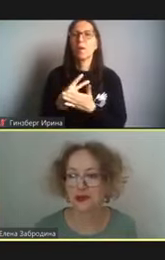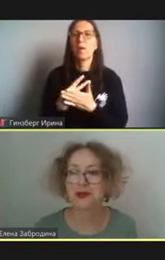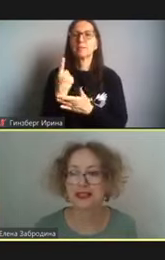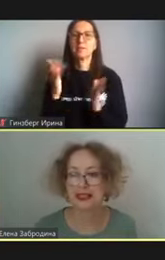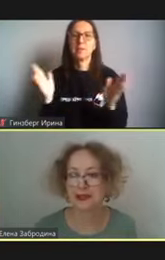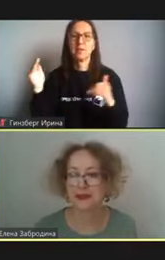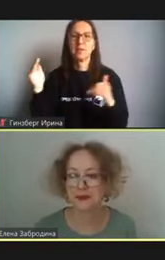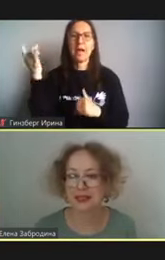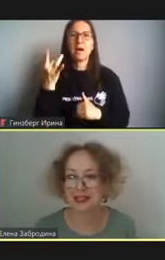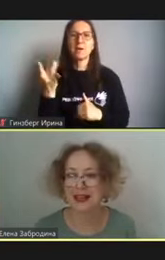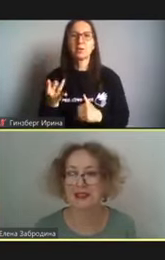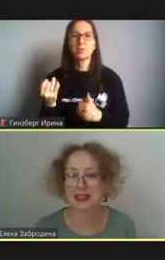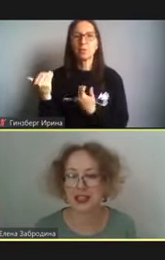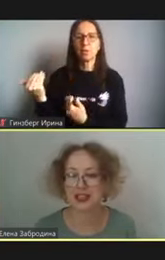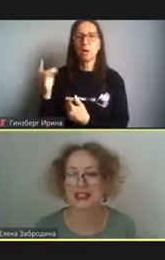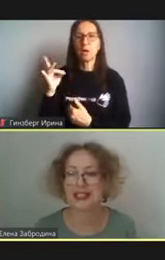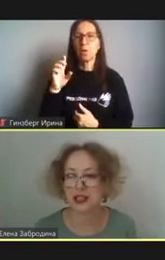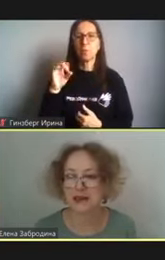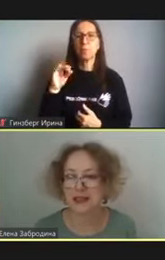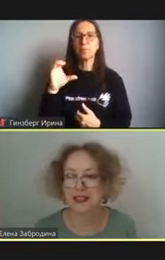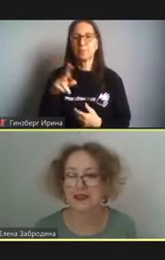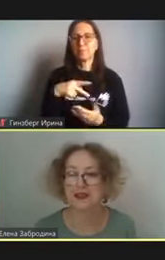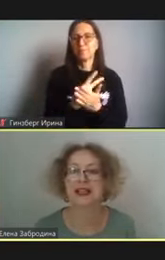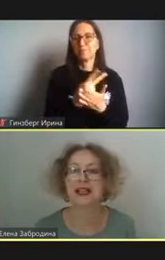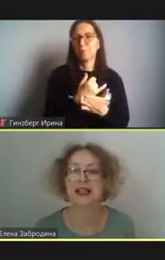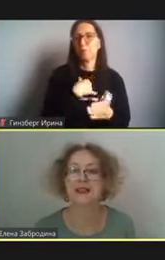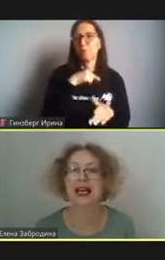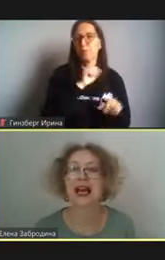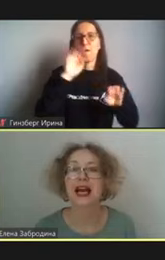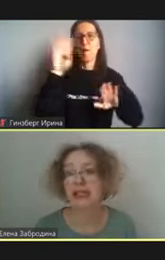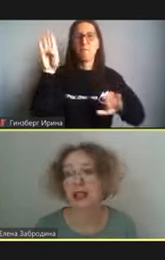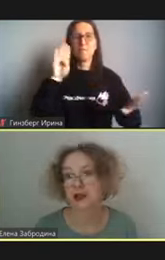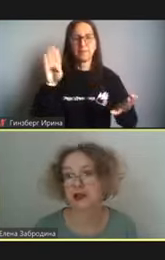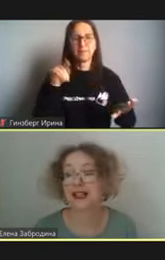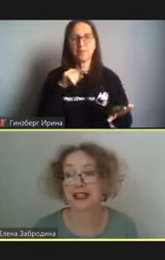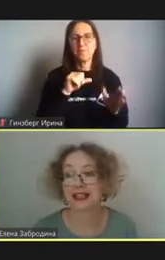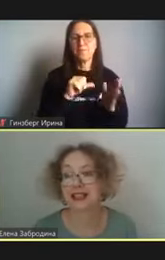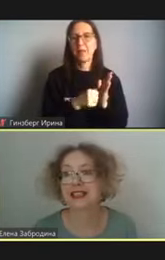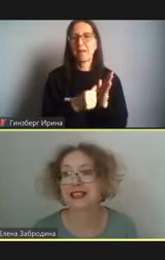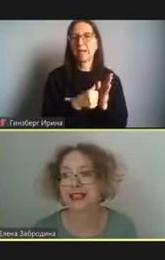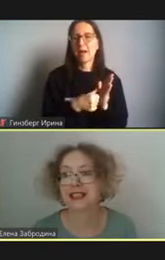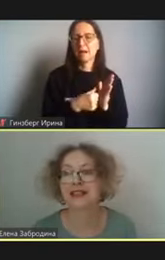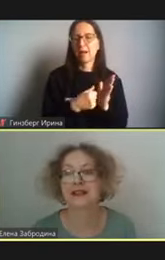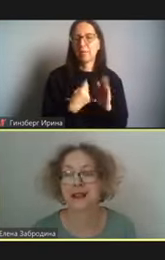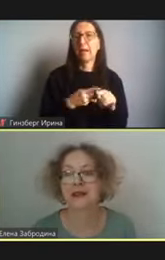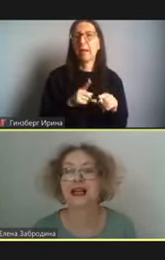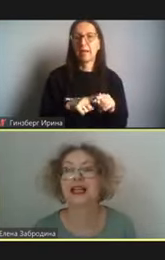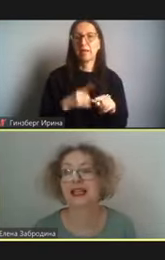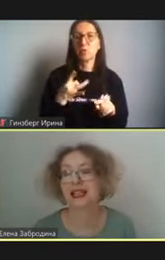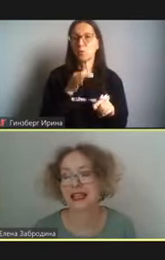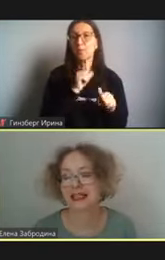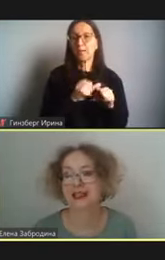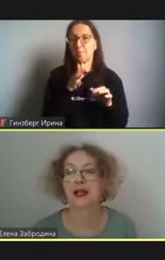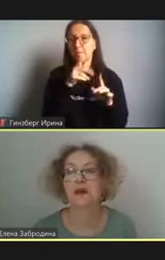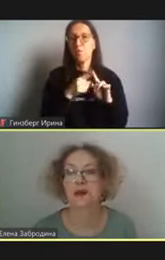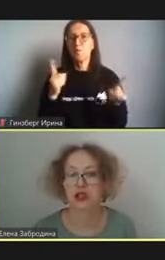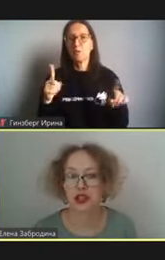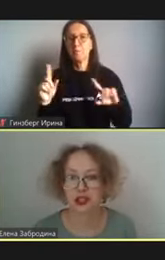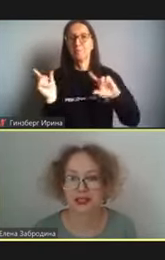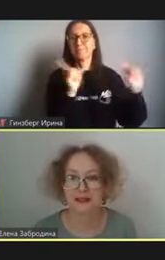рисунки Рубенса, которые представлены сейчас на нашей выставке графики. Это рисунки, как раз сделанные во время